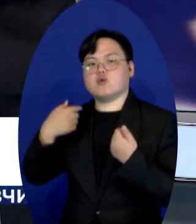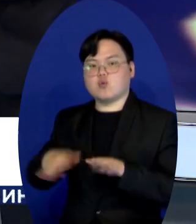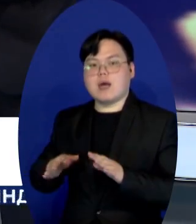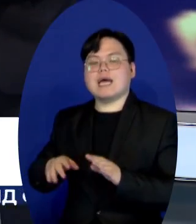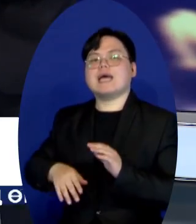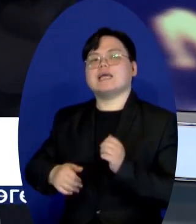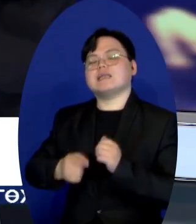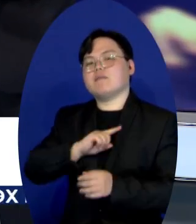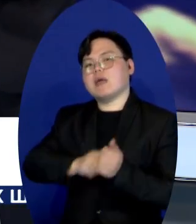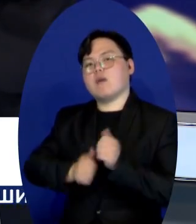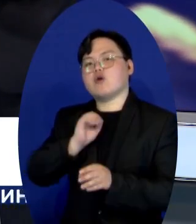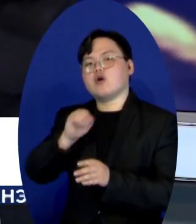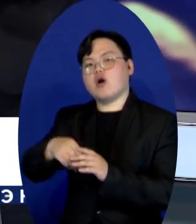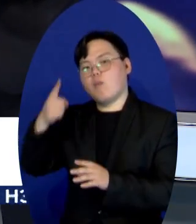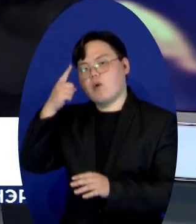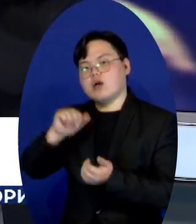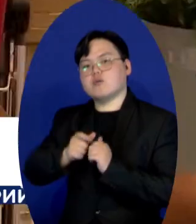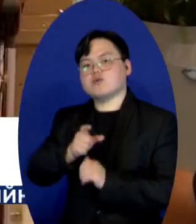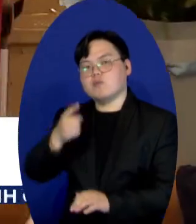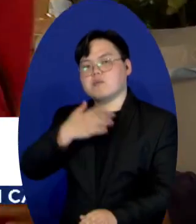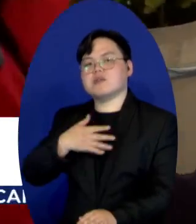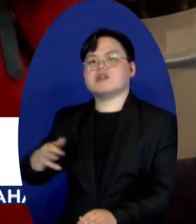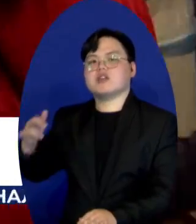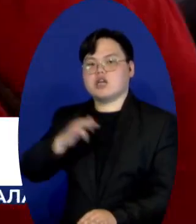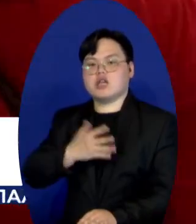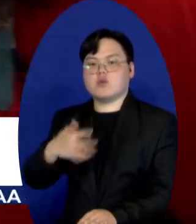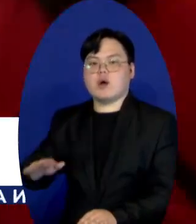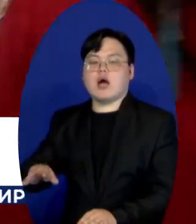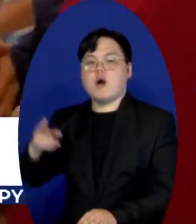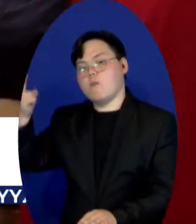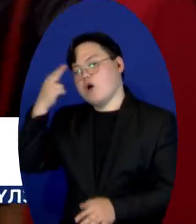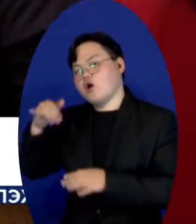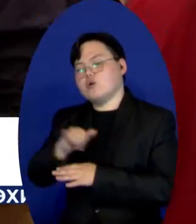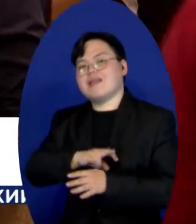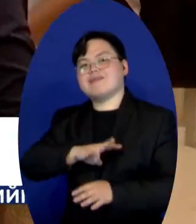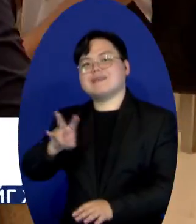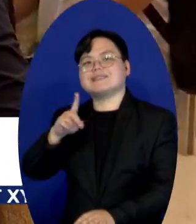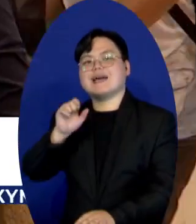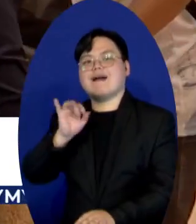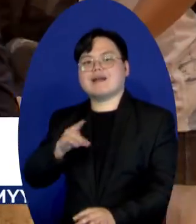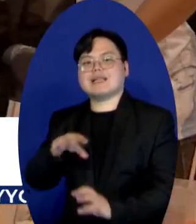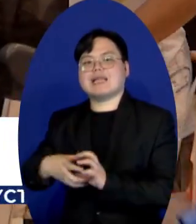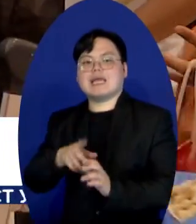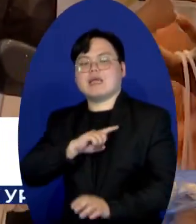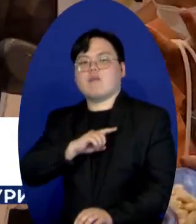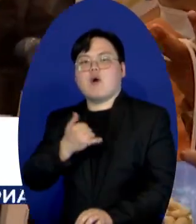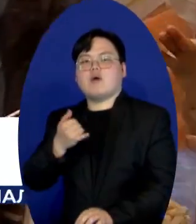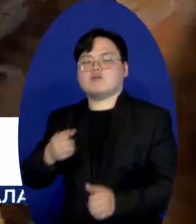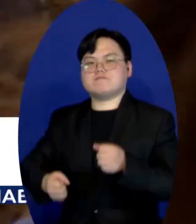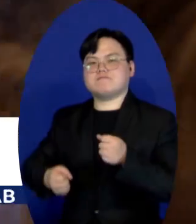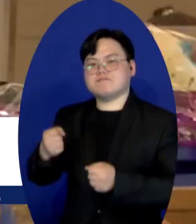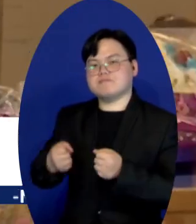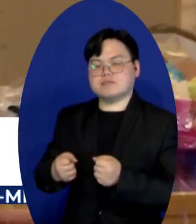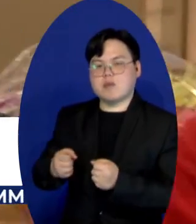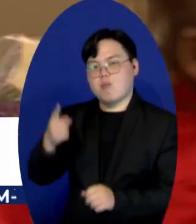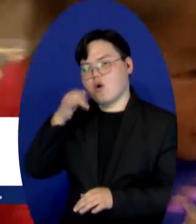амжилттай оролцсон Монгол улсын тамирчид өнөөдөр их орондоо ирлээ. Польш улсад болсон нисэх цагурын дэлхийн аварга шалгуулах тэмцээний уран жолоодлогын төрөлд